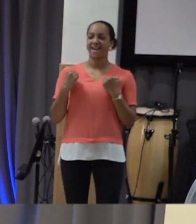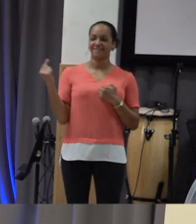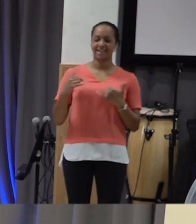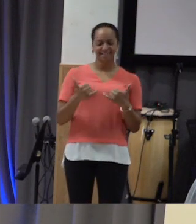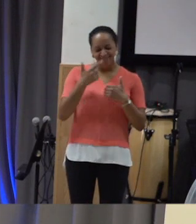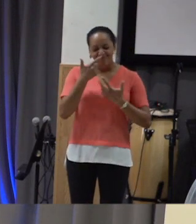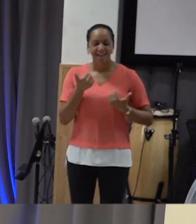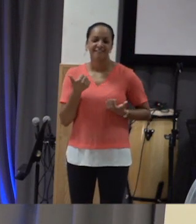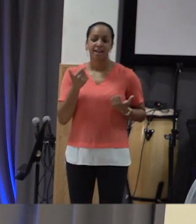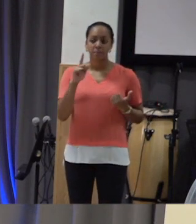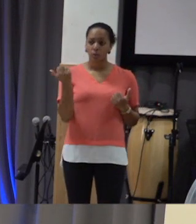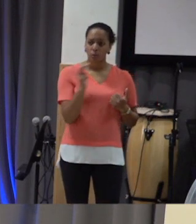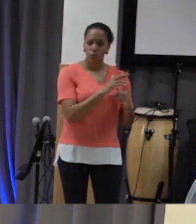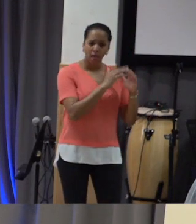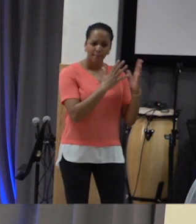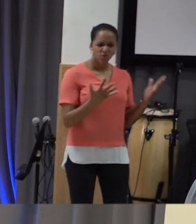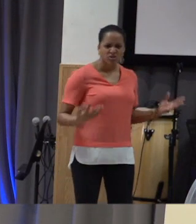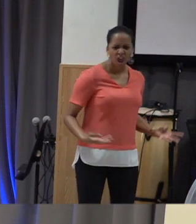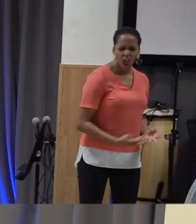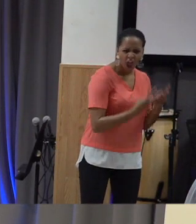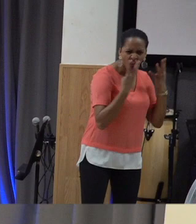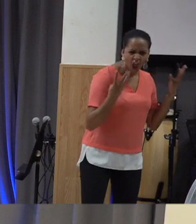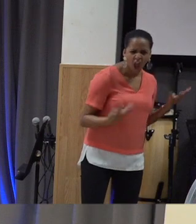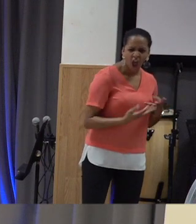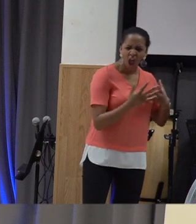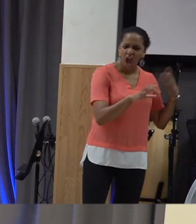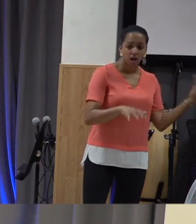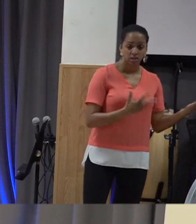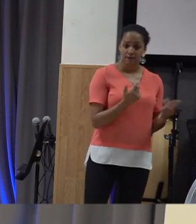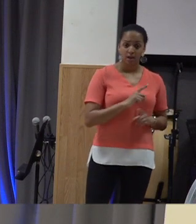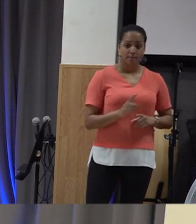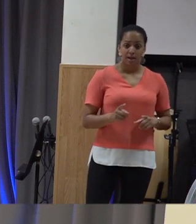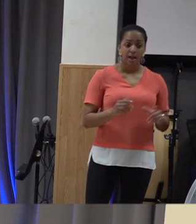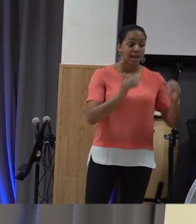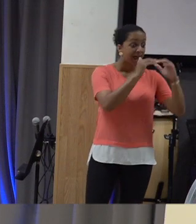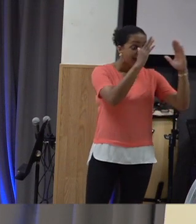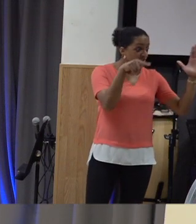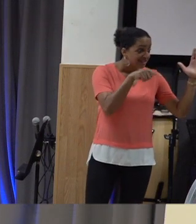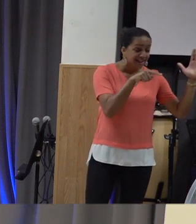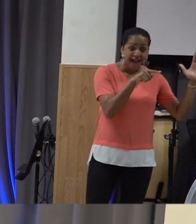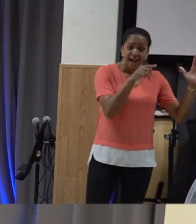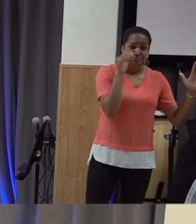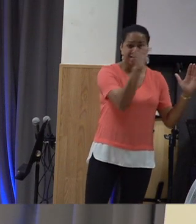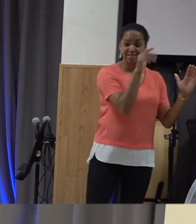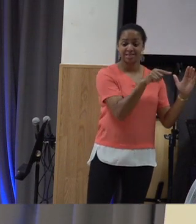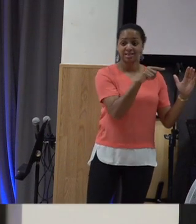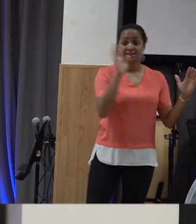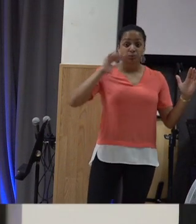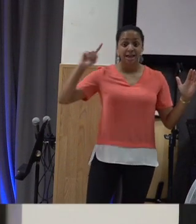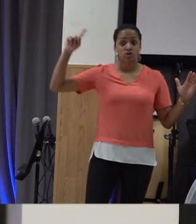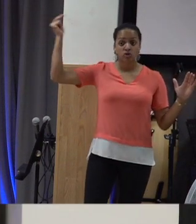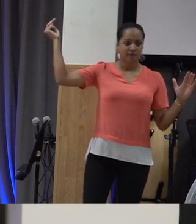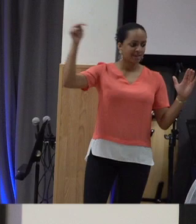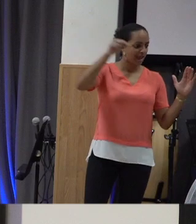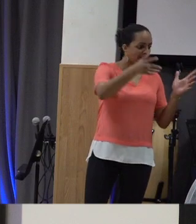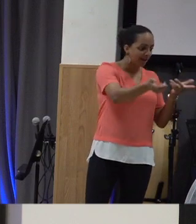tu auras cette tristesse en toi-même quand tu es à l'église. Ce qui fait la pluie et le beau temps dans ta vie, c'est ce qui se passe dans ta maison. Je prie pour que Dieu règne dans ta maison et qu'il y ait